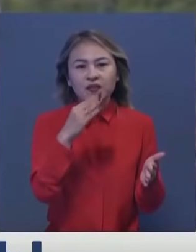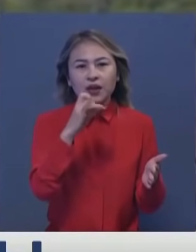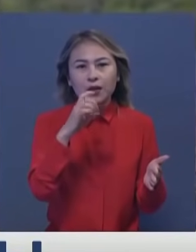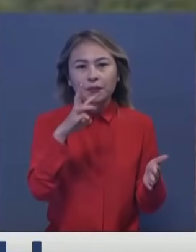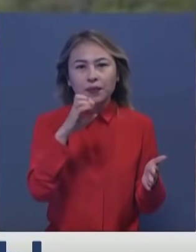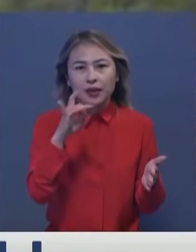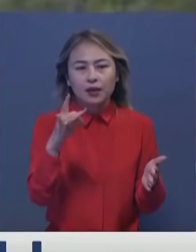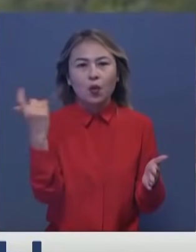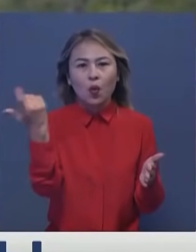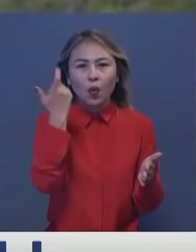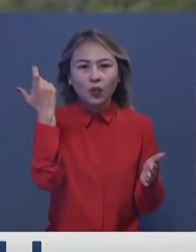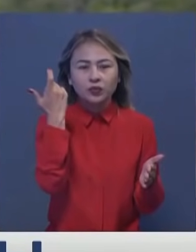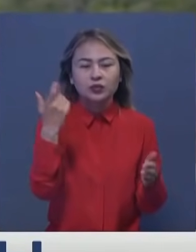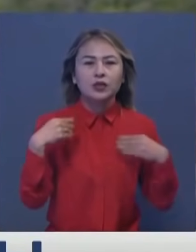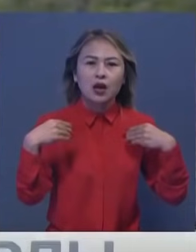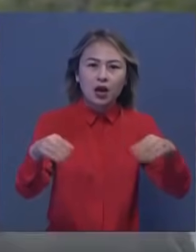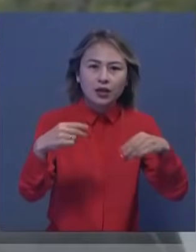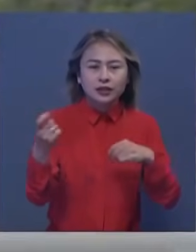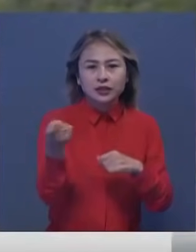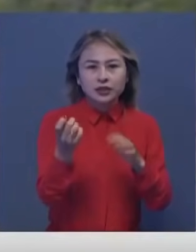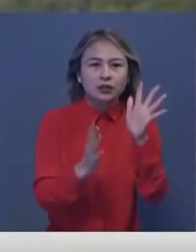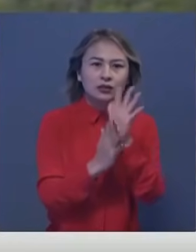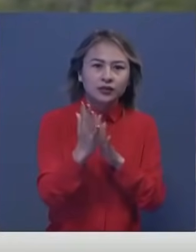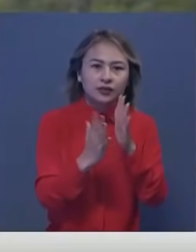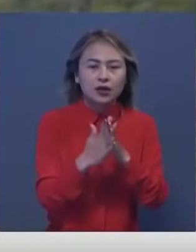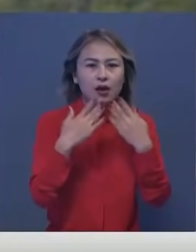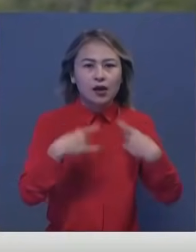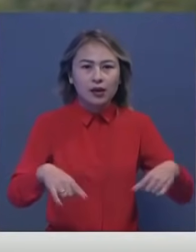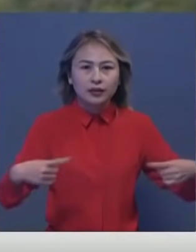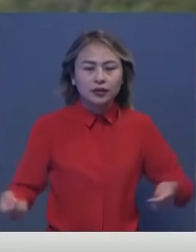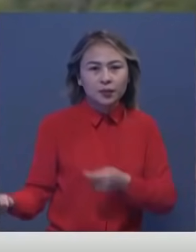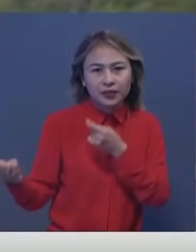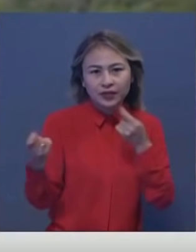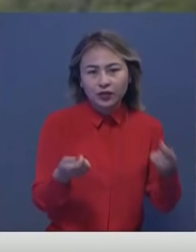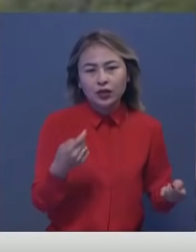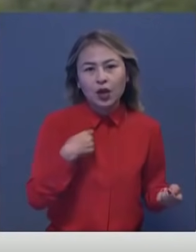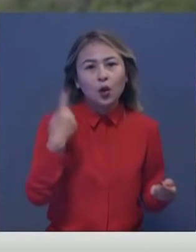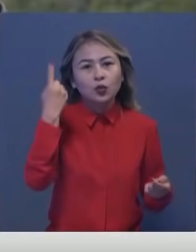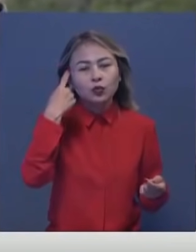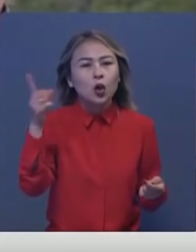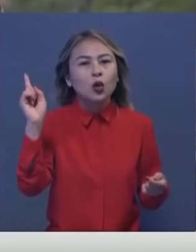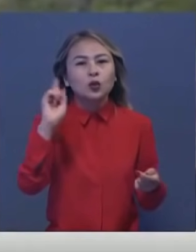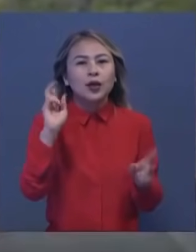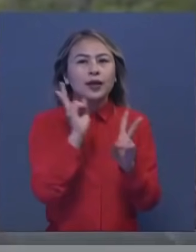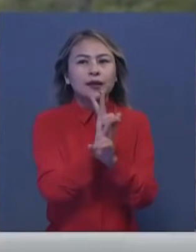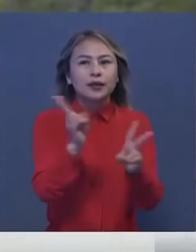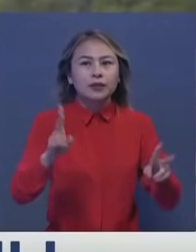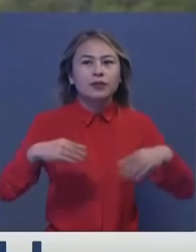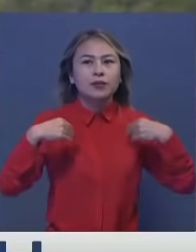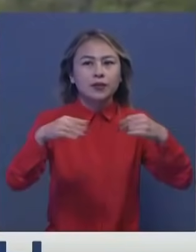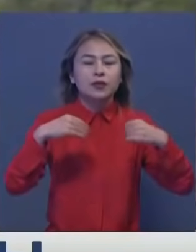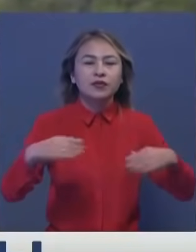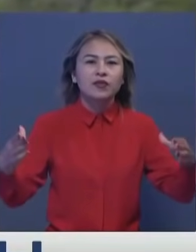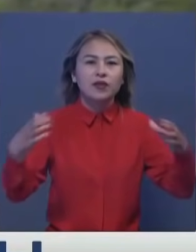Фермерлік шаруашылықтар астық, жем, шөп тасымалдайды, ауылға азық-түлік жеткізіледі. Менің ойымша, біз үшін кейбір азық-түлік түрлері